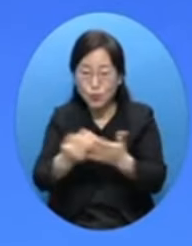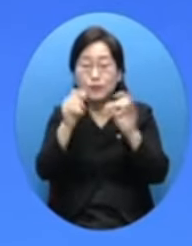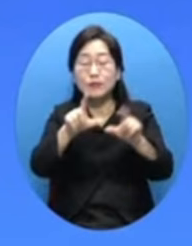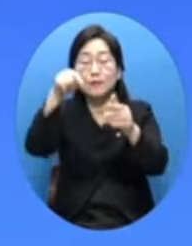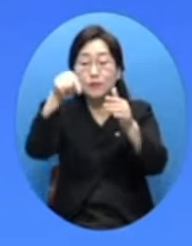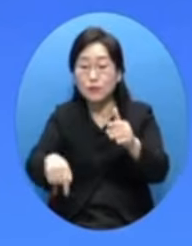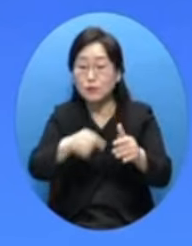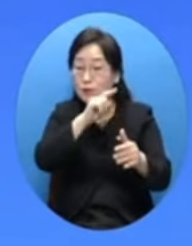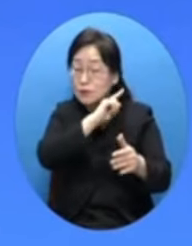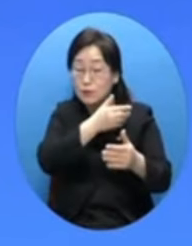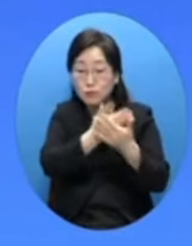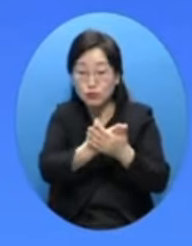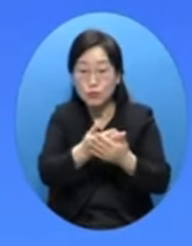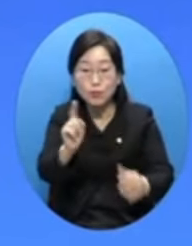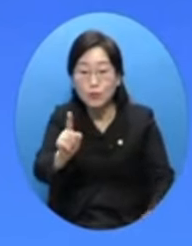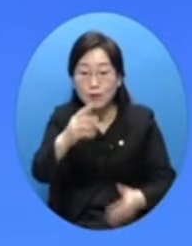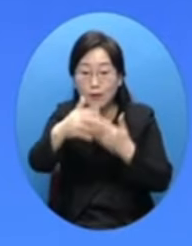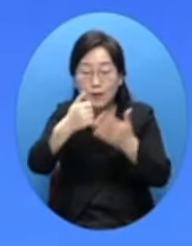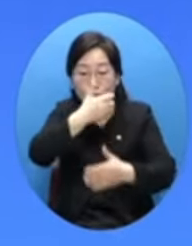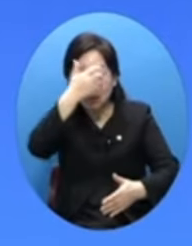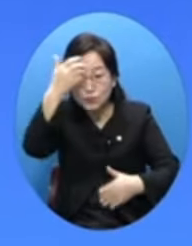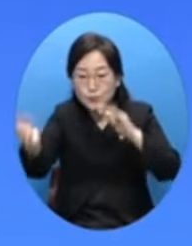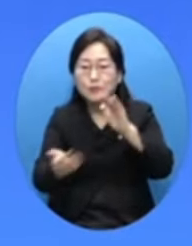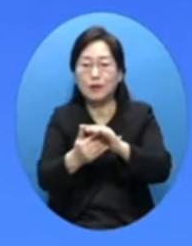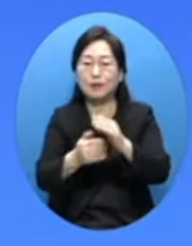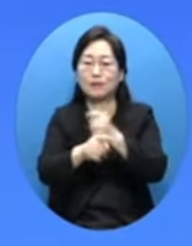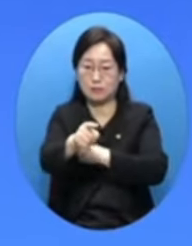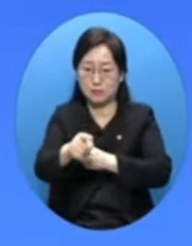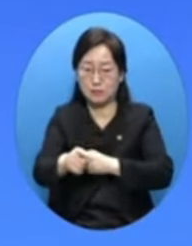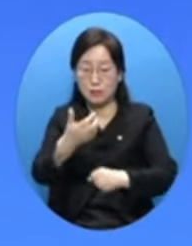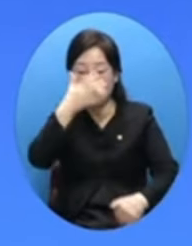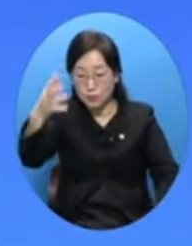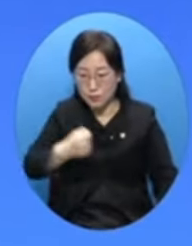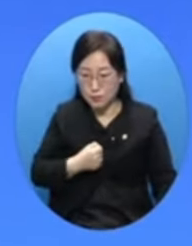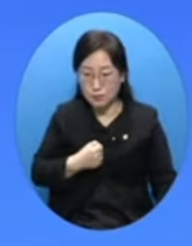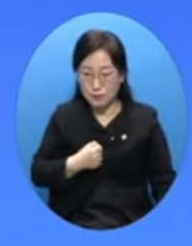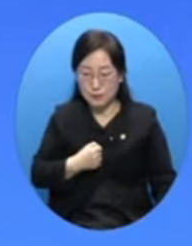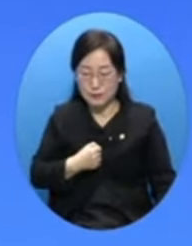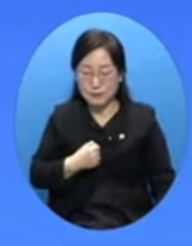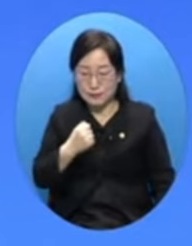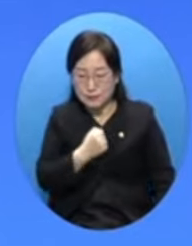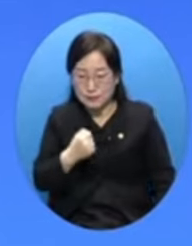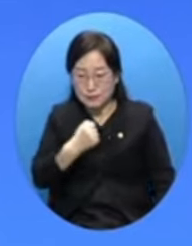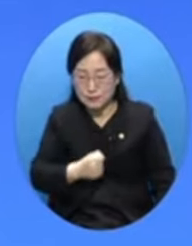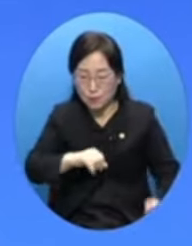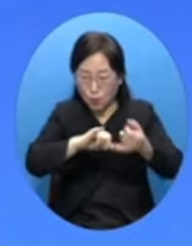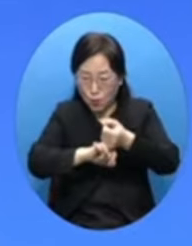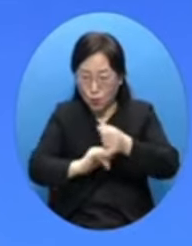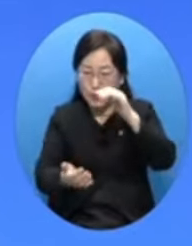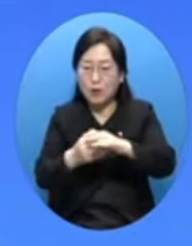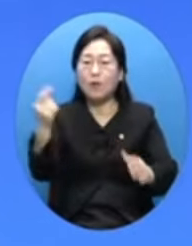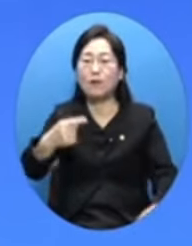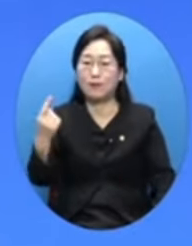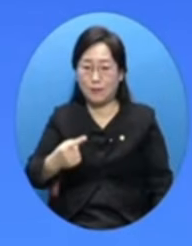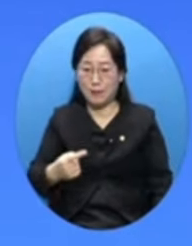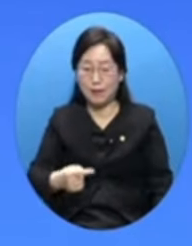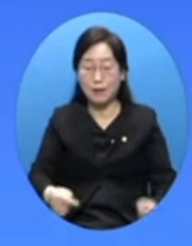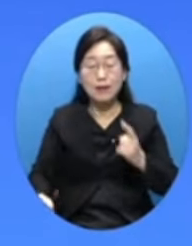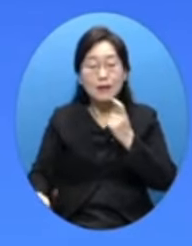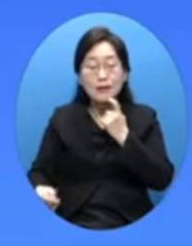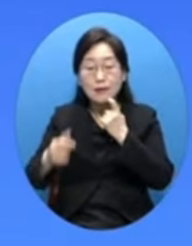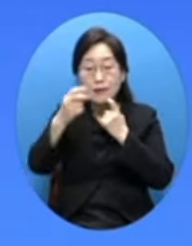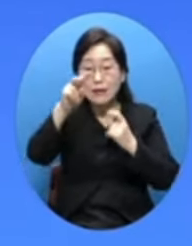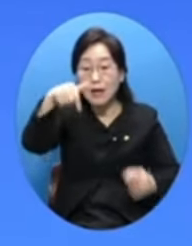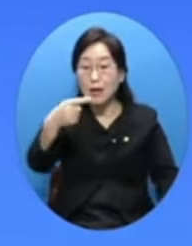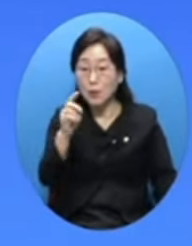중요한 것은 하나님이 주신 꿈이 이루어지는 것입니다 꿈꾸고 나가면 반드시 꿈이 이루어집니다 야곱이 형